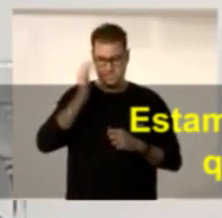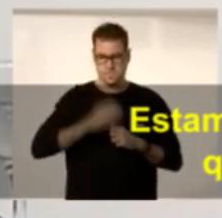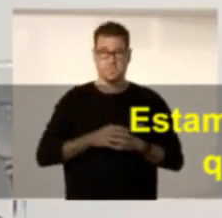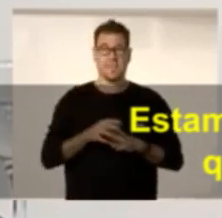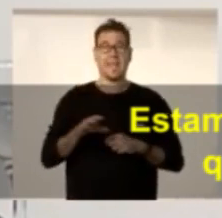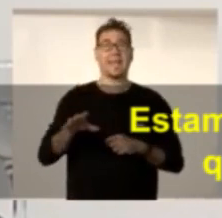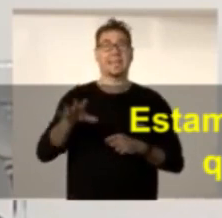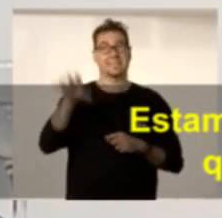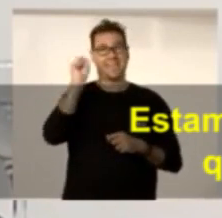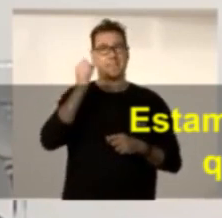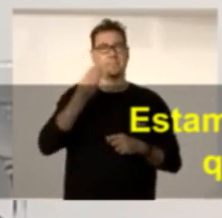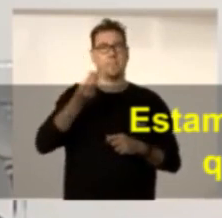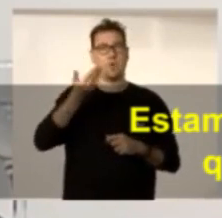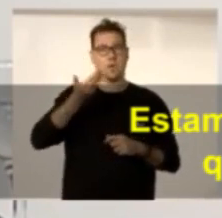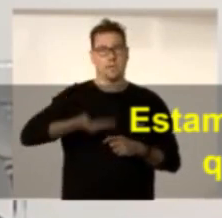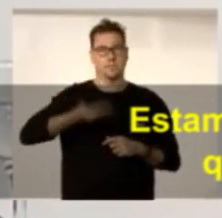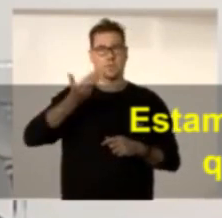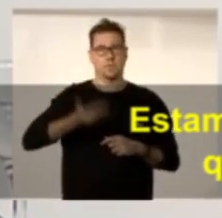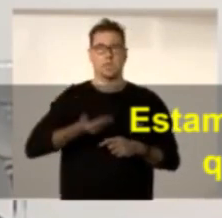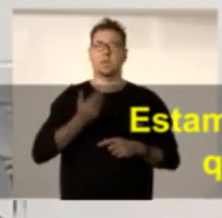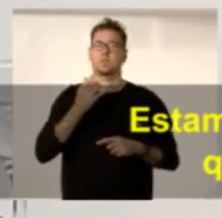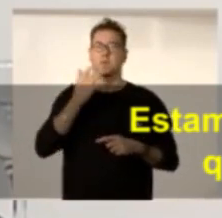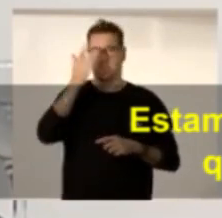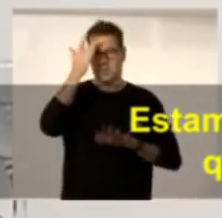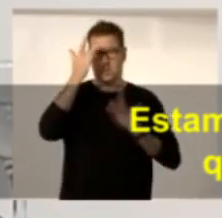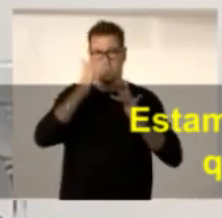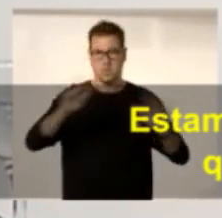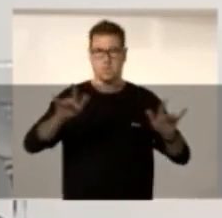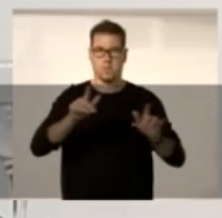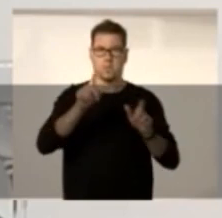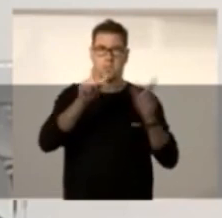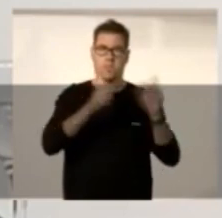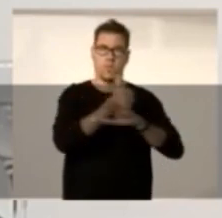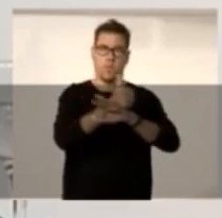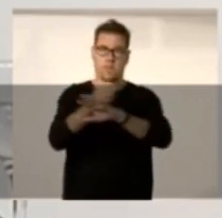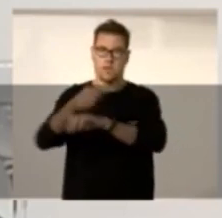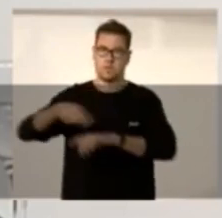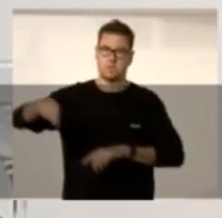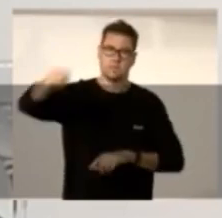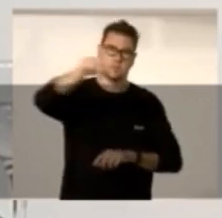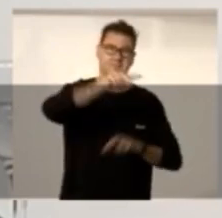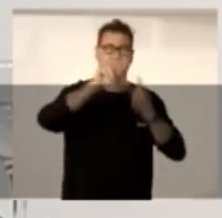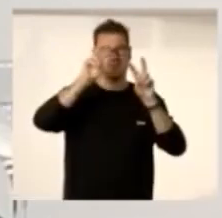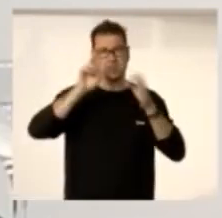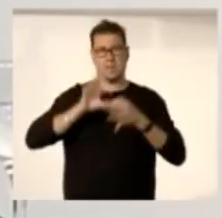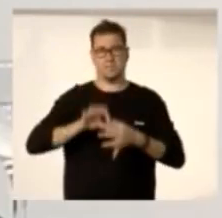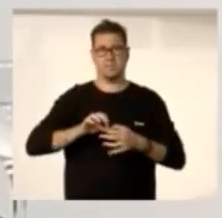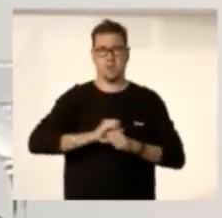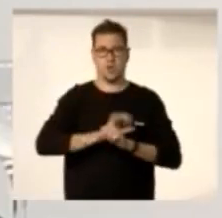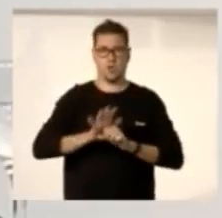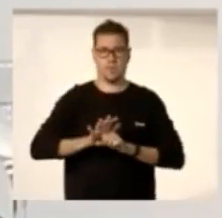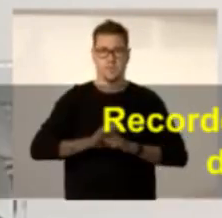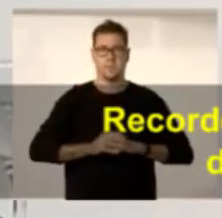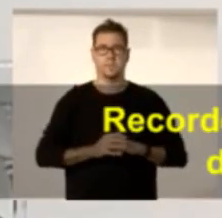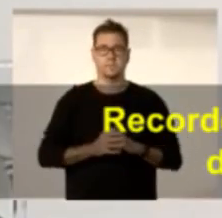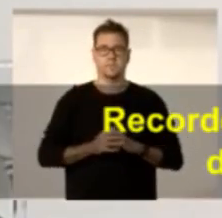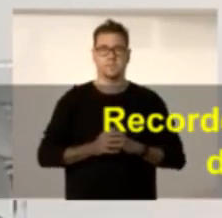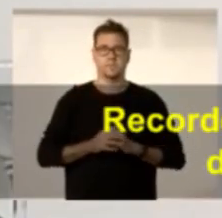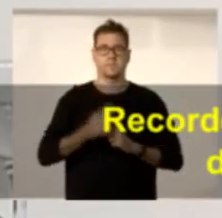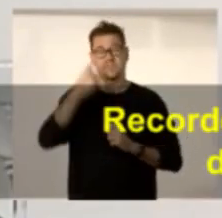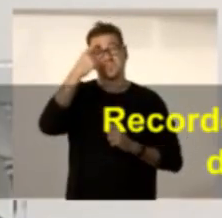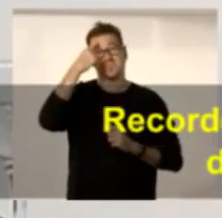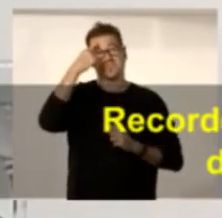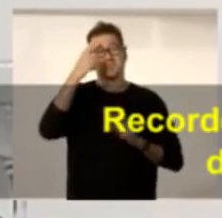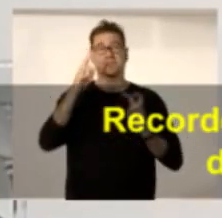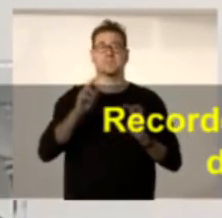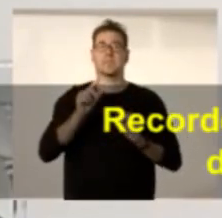I entenem que és molt important la conscienciació ciutadana respecte a aquest fet. I recordem que